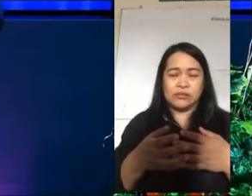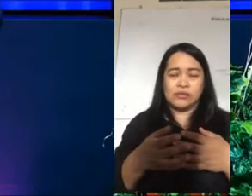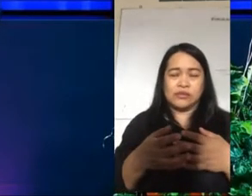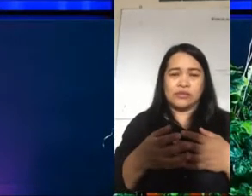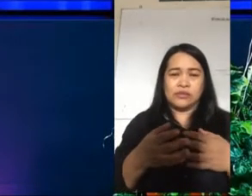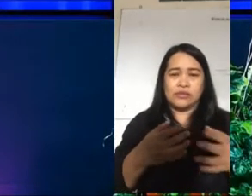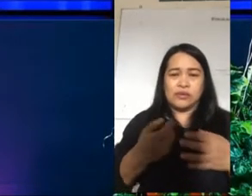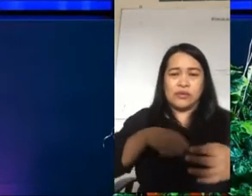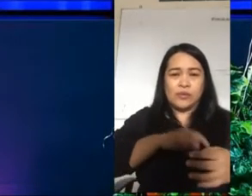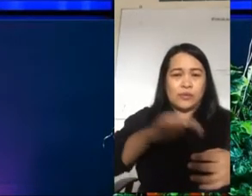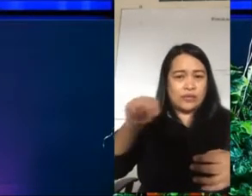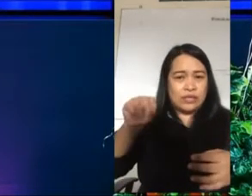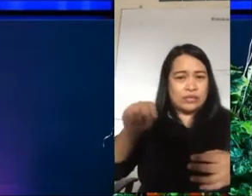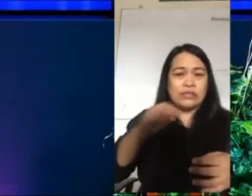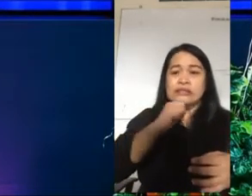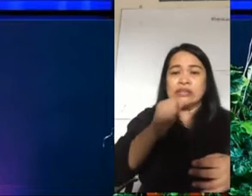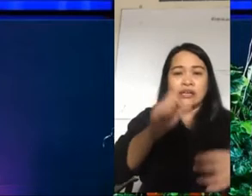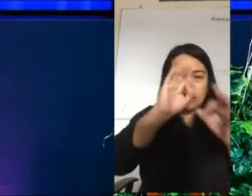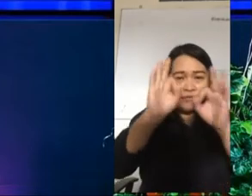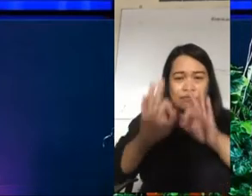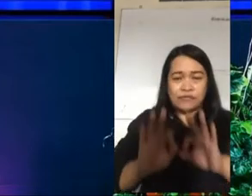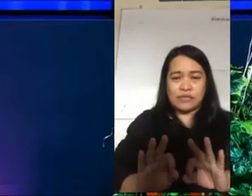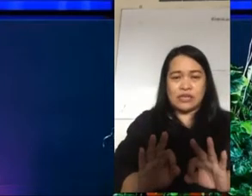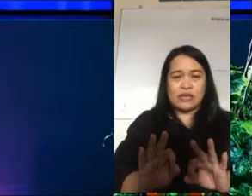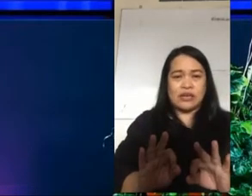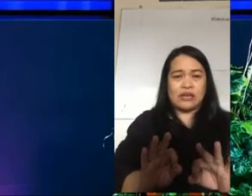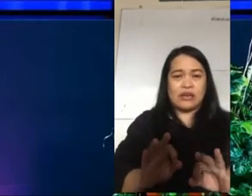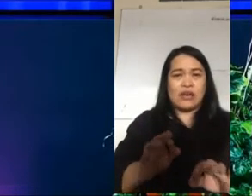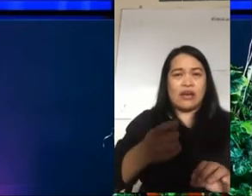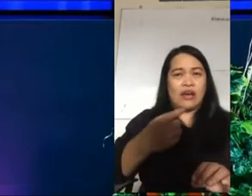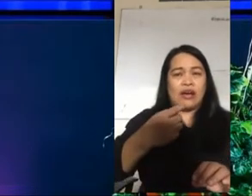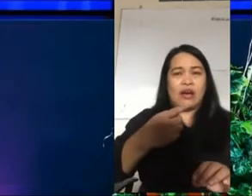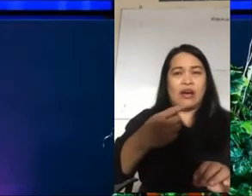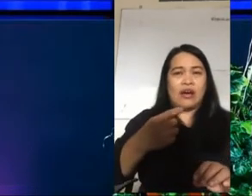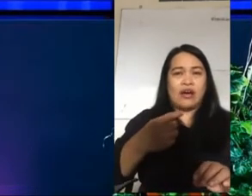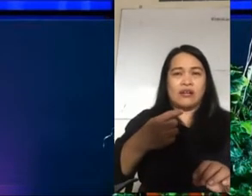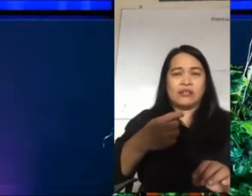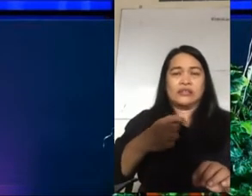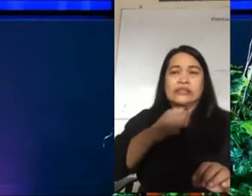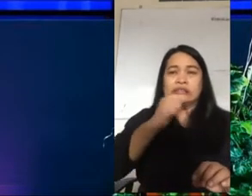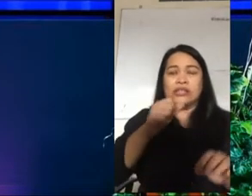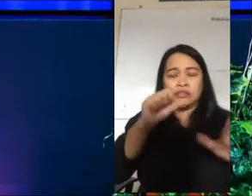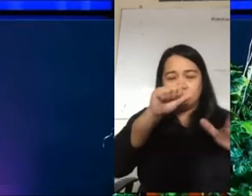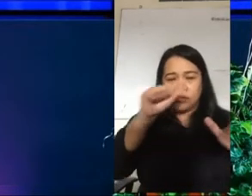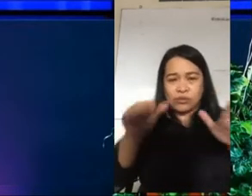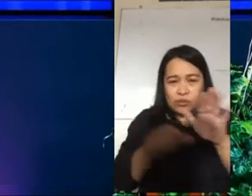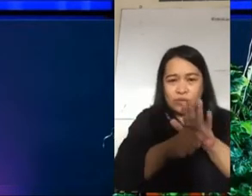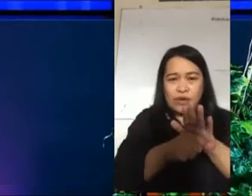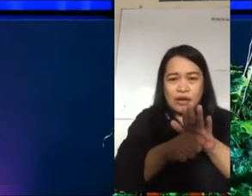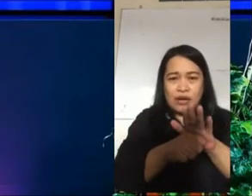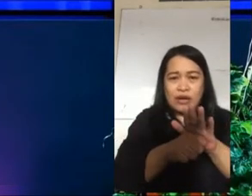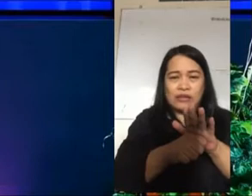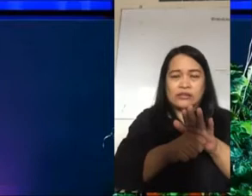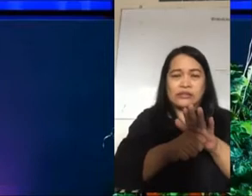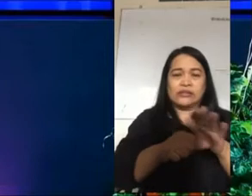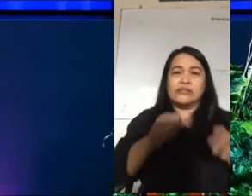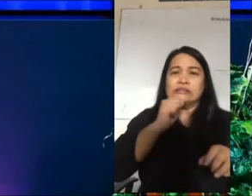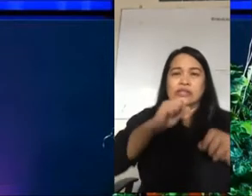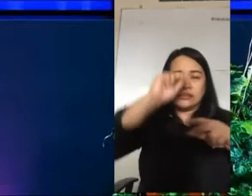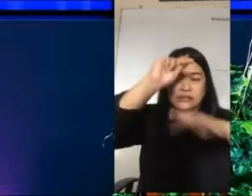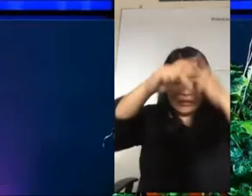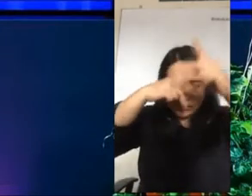we need not fear. We don't need to hide. We don't need to be in despair. We can